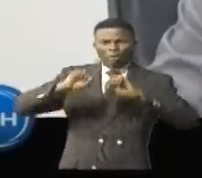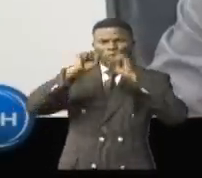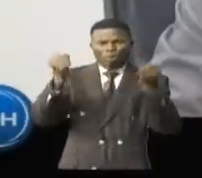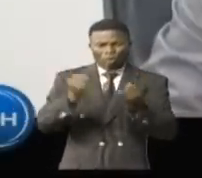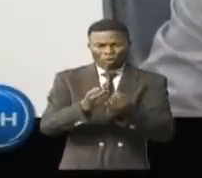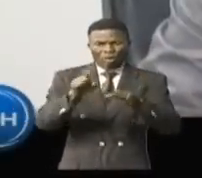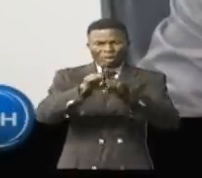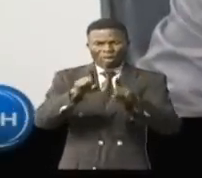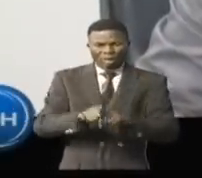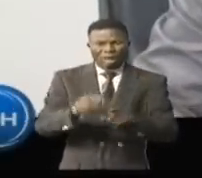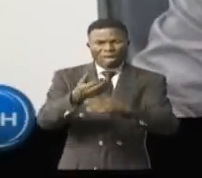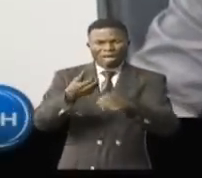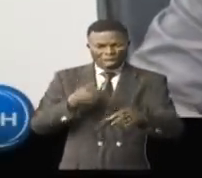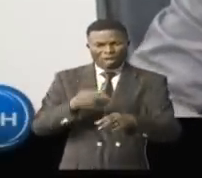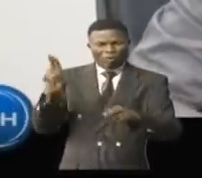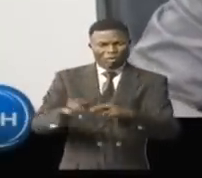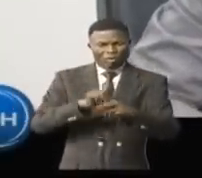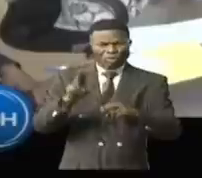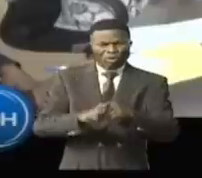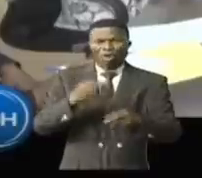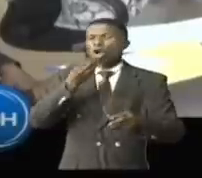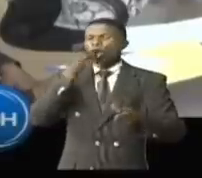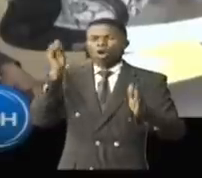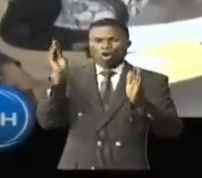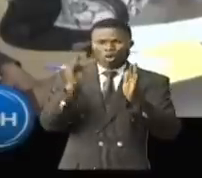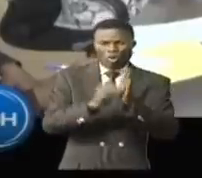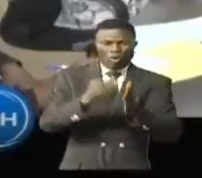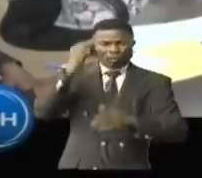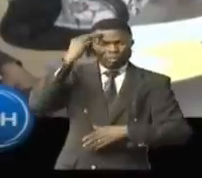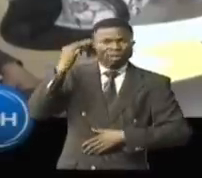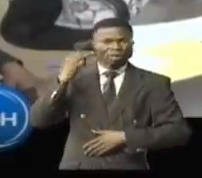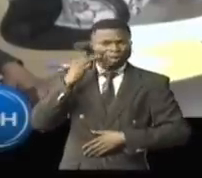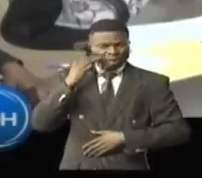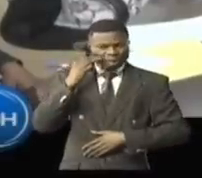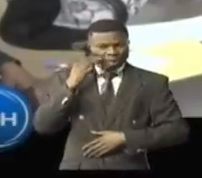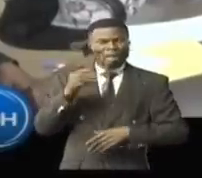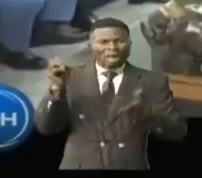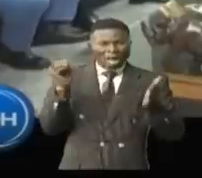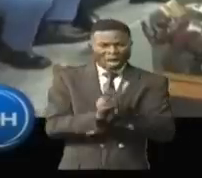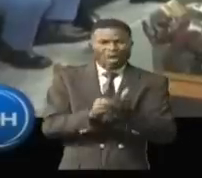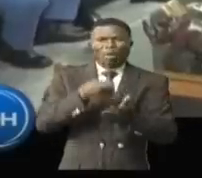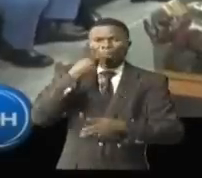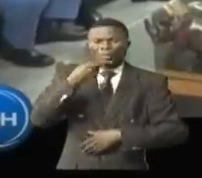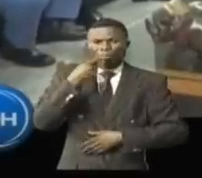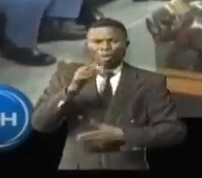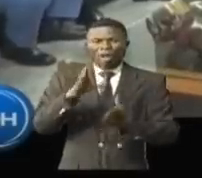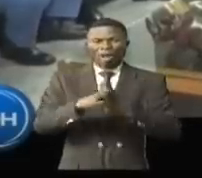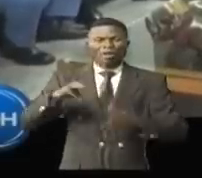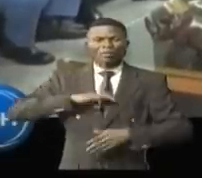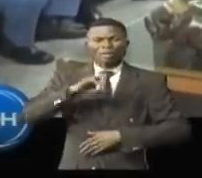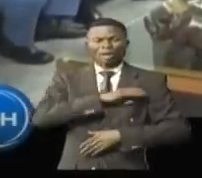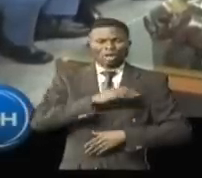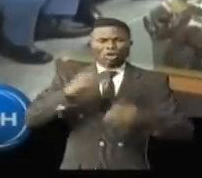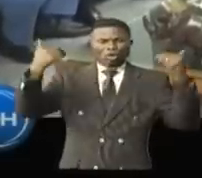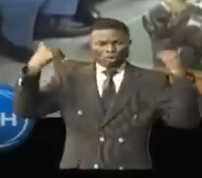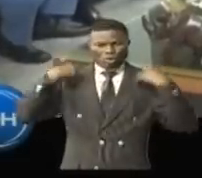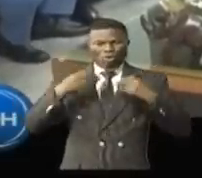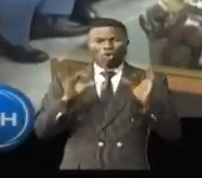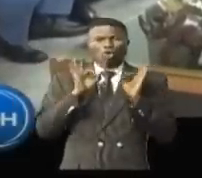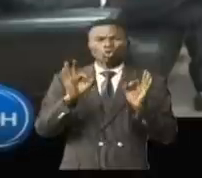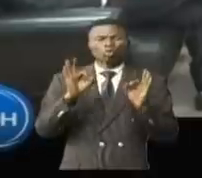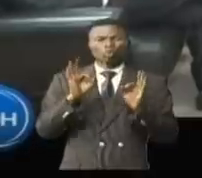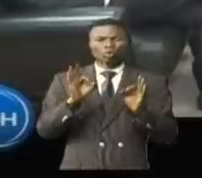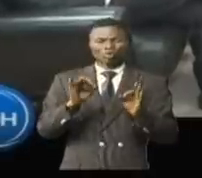cela avant l'exécution de l'ordonnance par le ministre. Il en était question également avec le comité de gestion entrant de